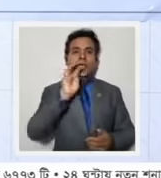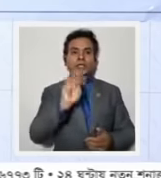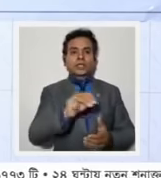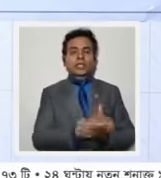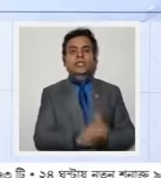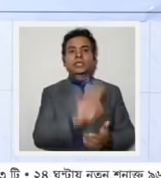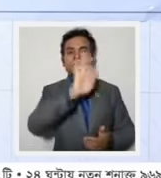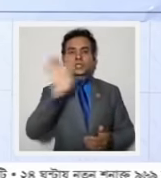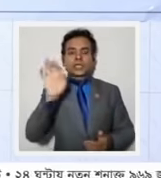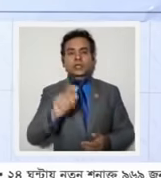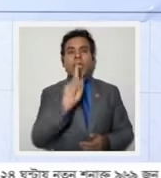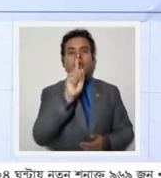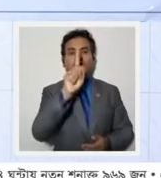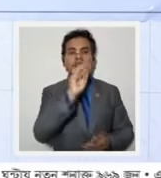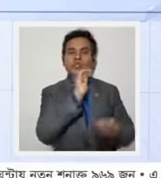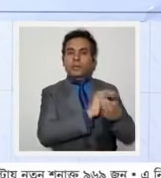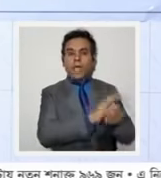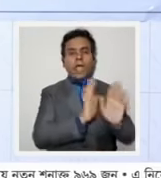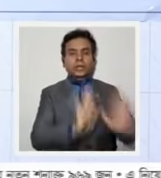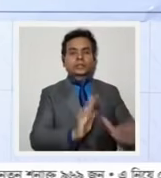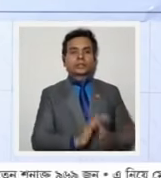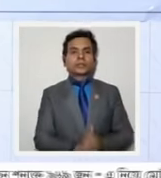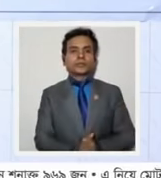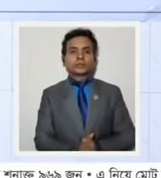17,47,846। বর্তমানে মজুত আছে